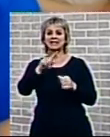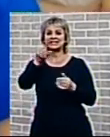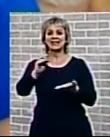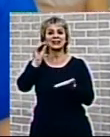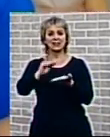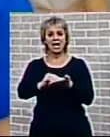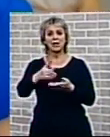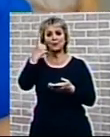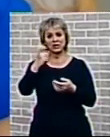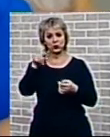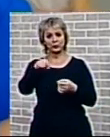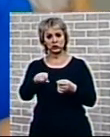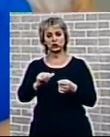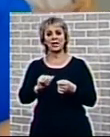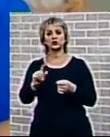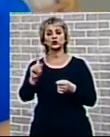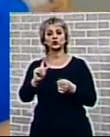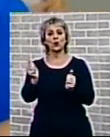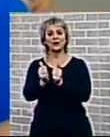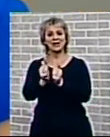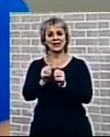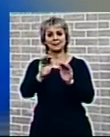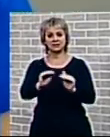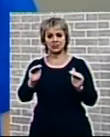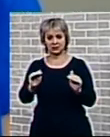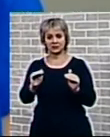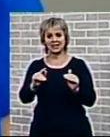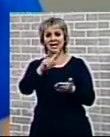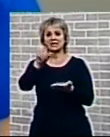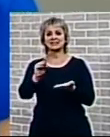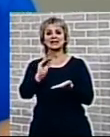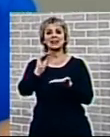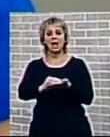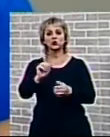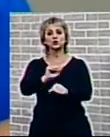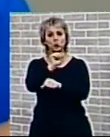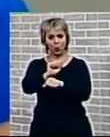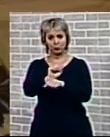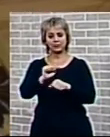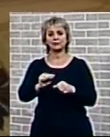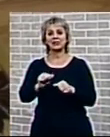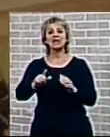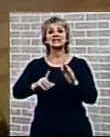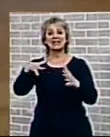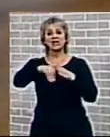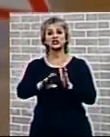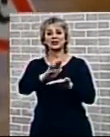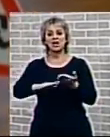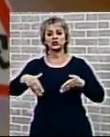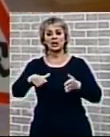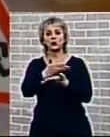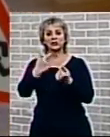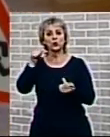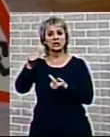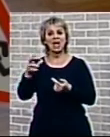Знак, предупреждающий, что рядом дети. Знак «стоп». Значит, дальше дороги нет,